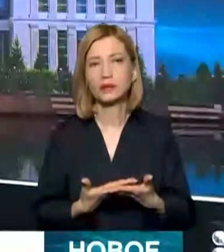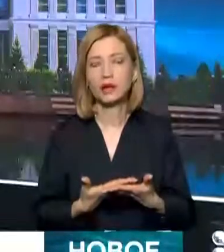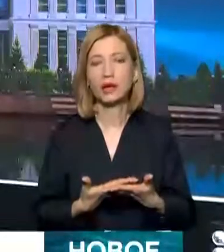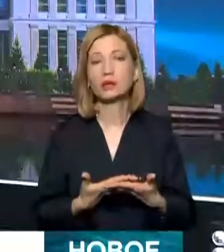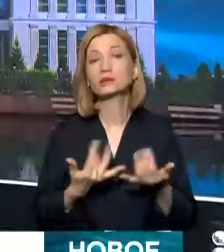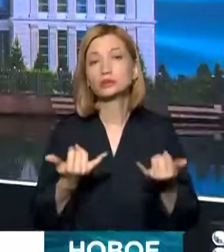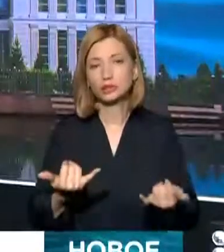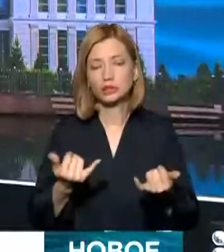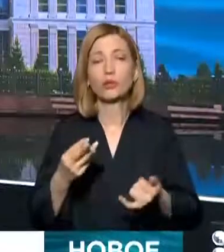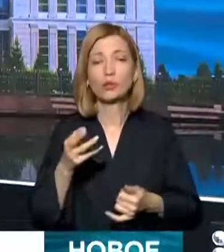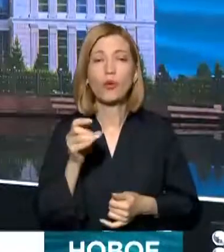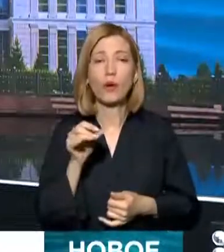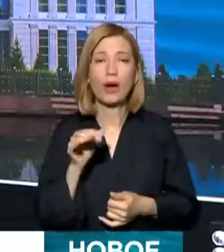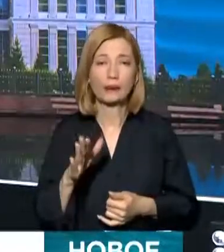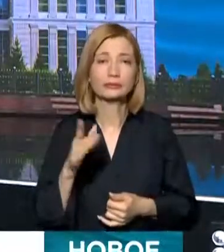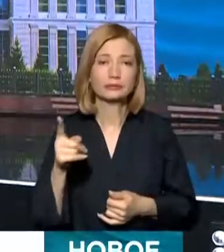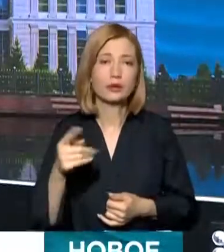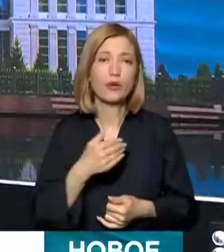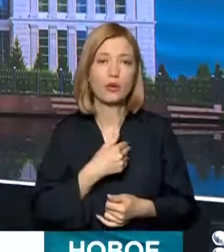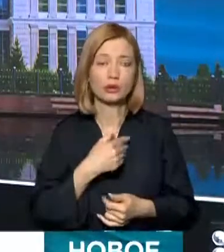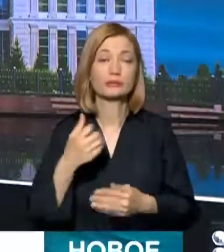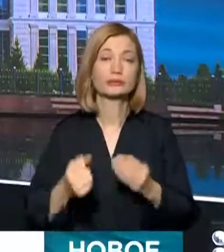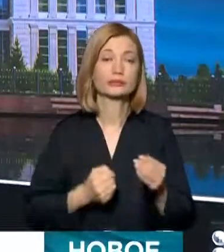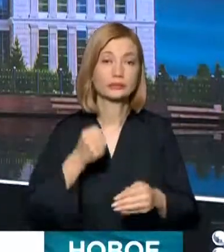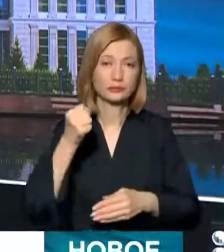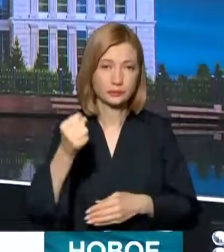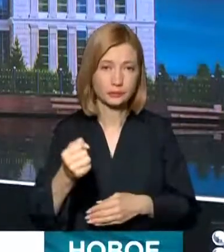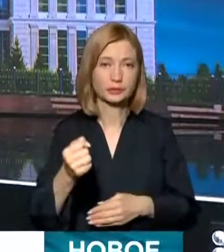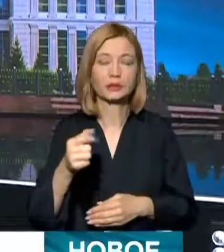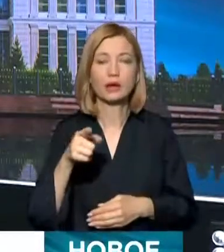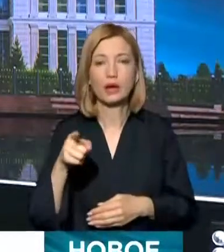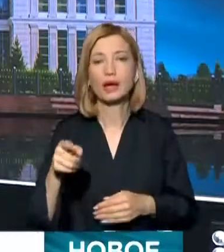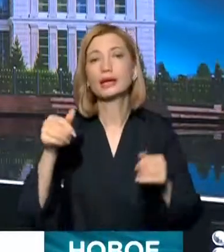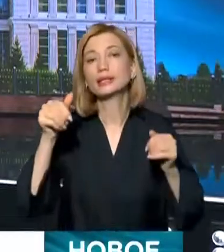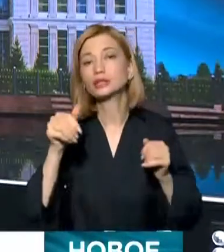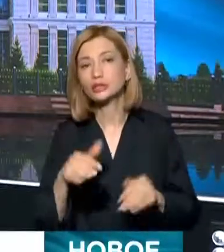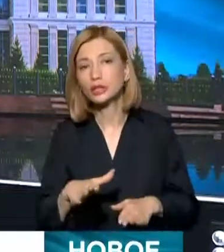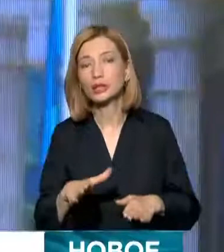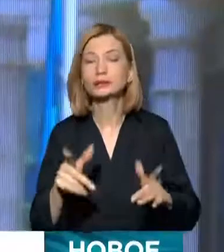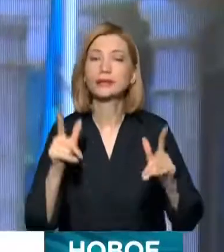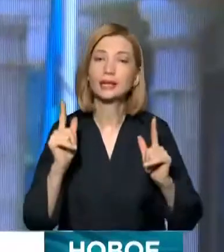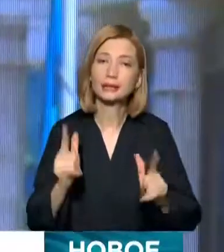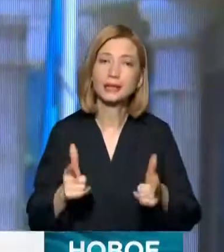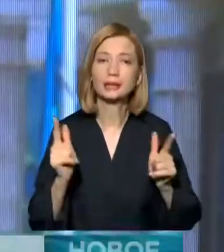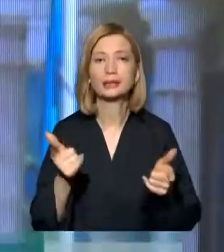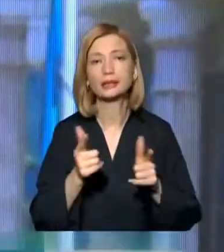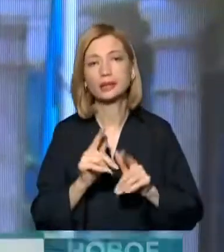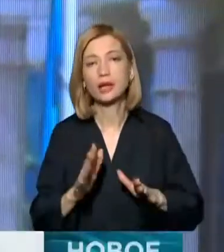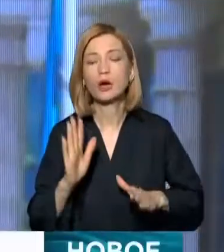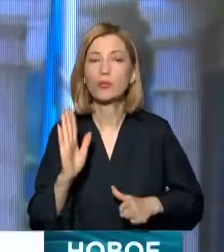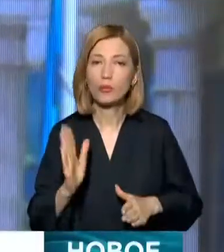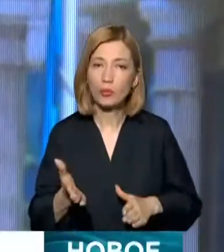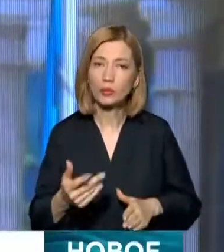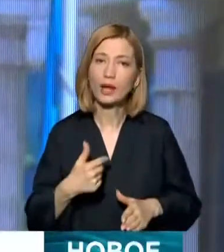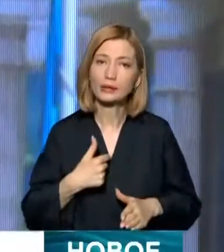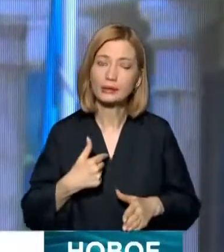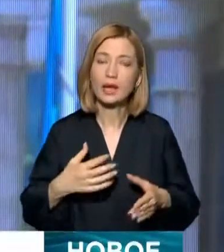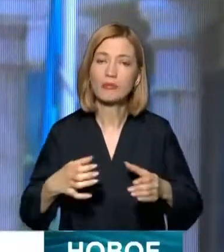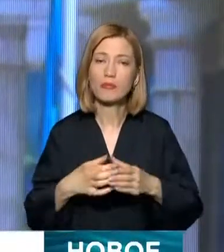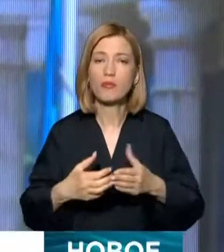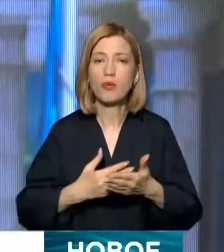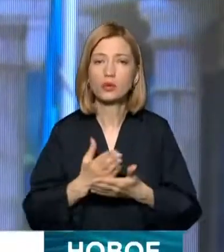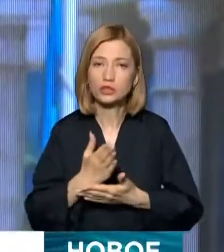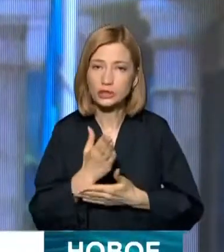главы государства, но сейчас мы ждем его решения, да, то есть согласится ли он с этим, пойдет ли он от нашей